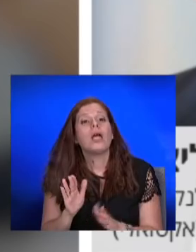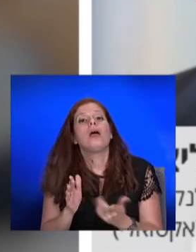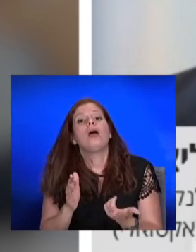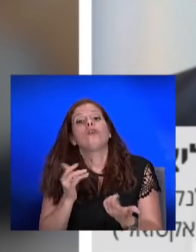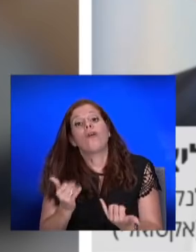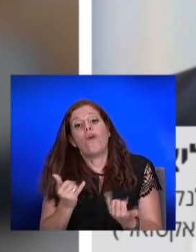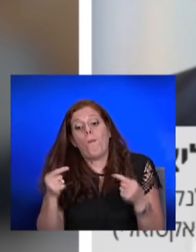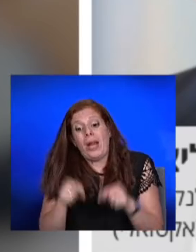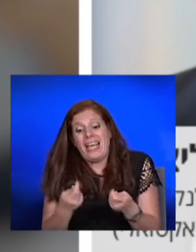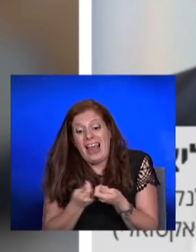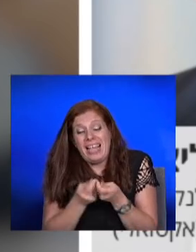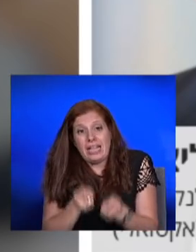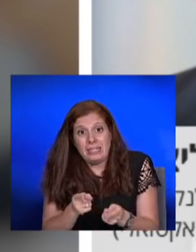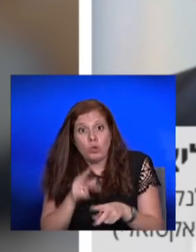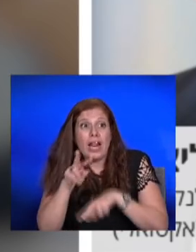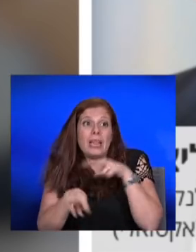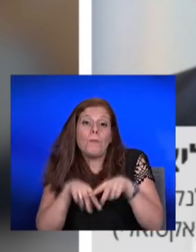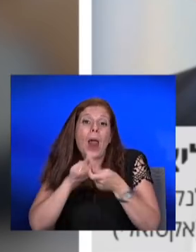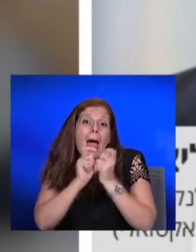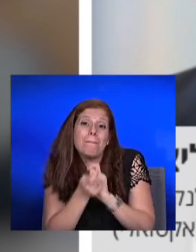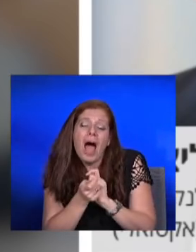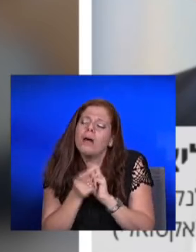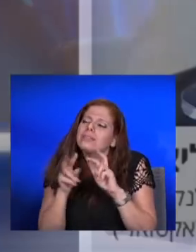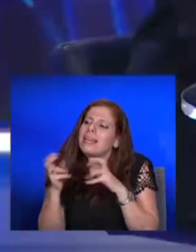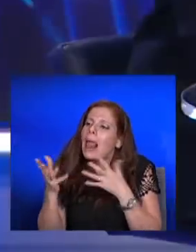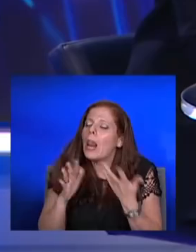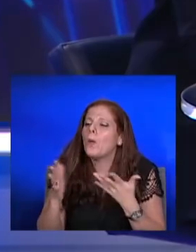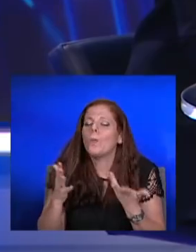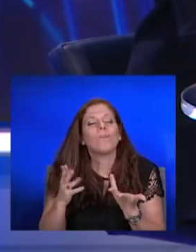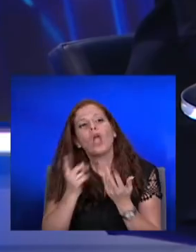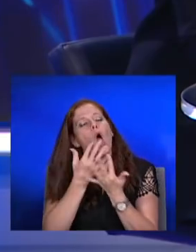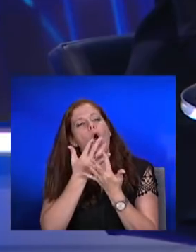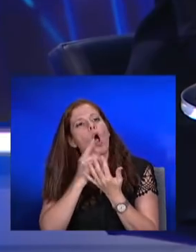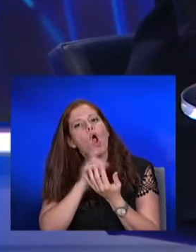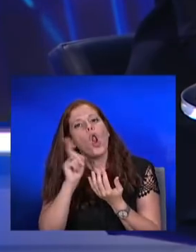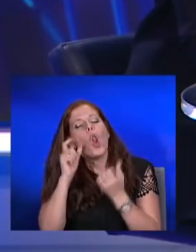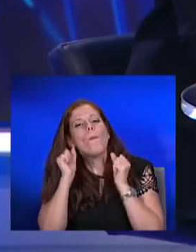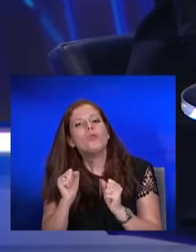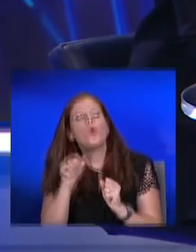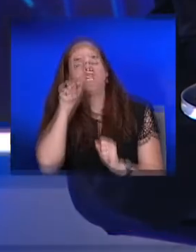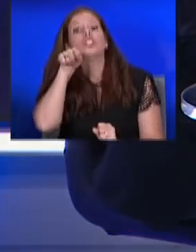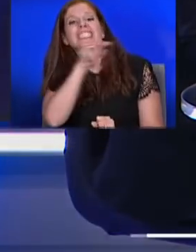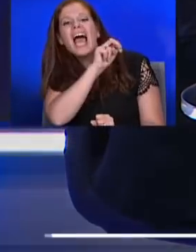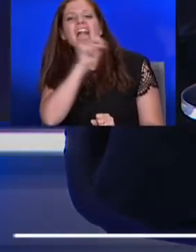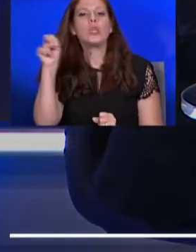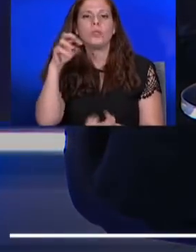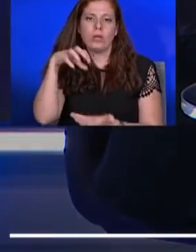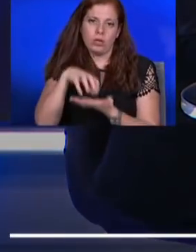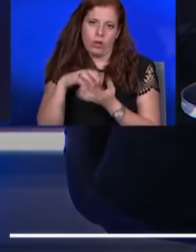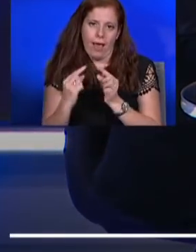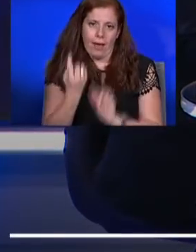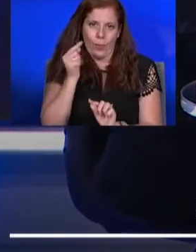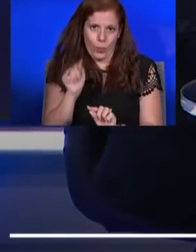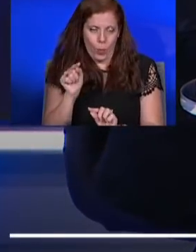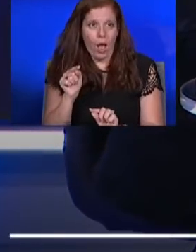ההמרה, שזה לא בטוח, זה כאילו מין לא בטוח שזה הנושא של האירוע, הנושא הוא מאוד מאוד פוליטי. אבל כאן יש משהו נורא